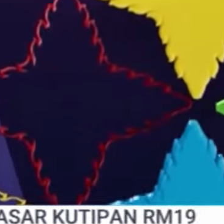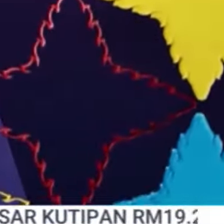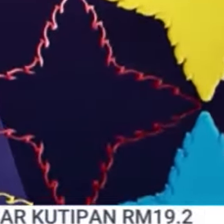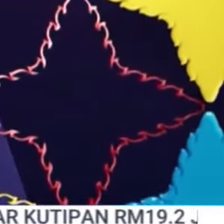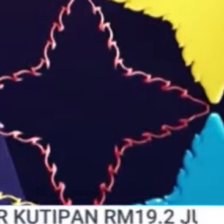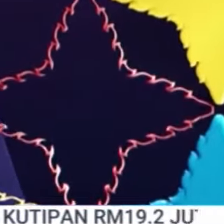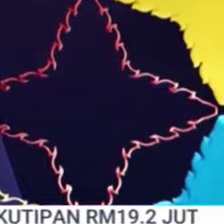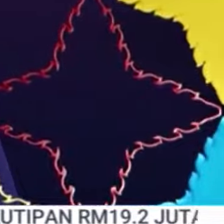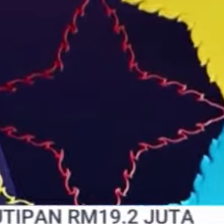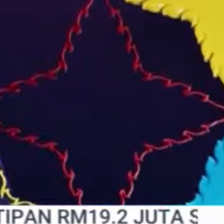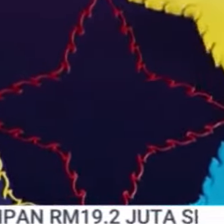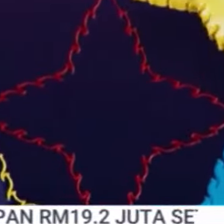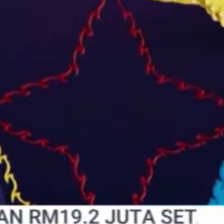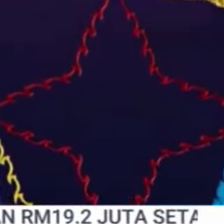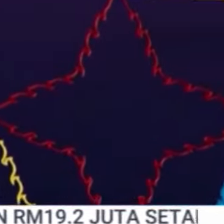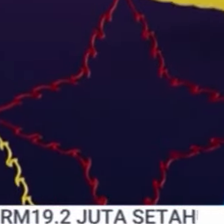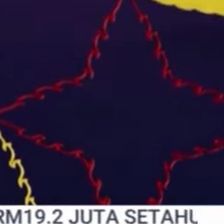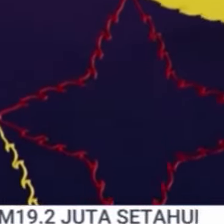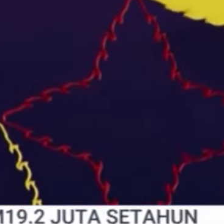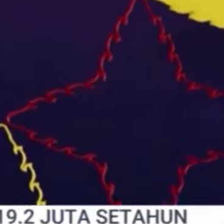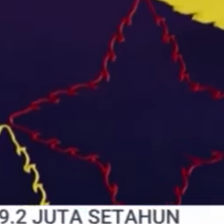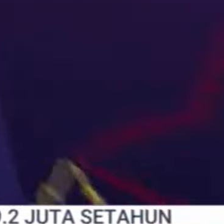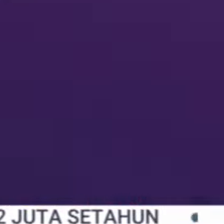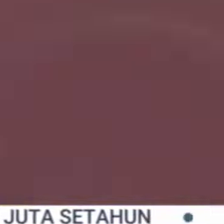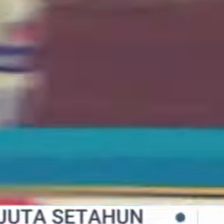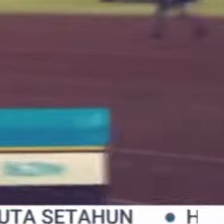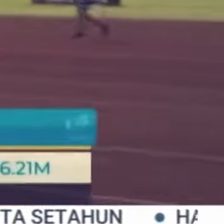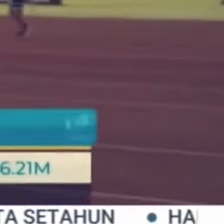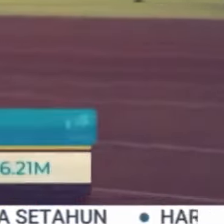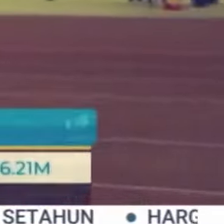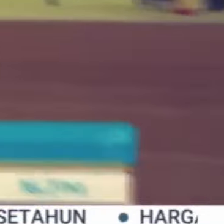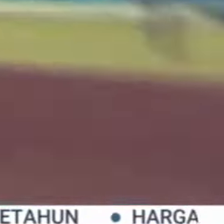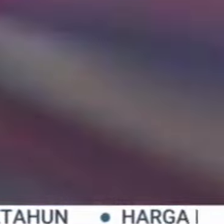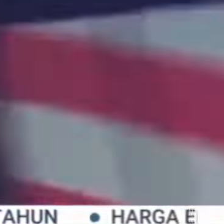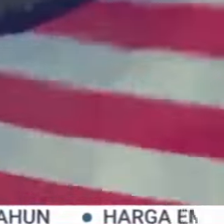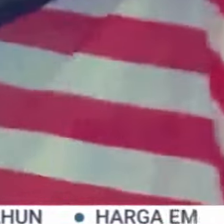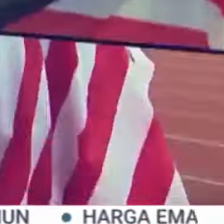secara penstriman langsung di RTM Click.